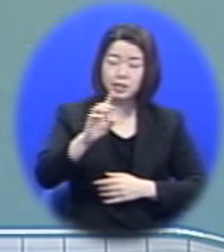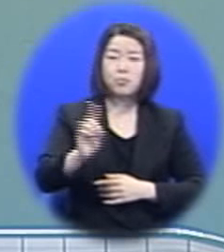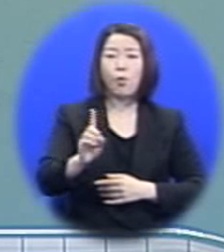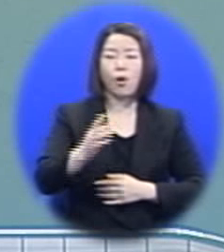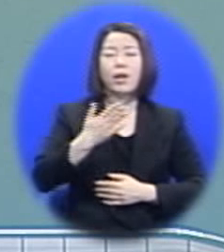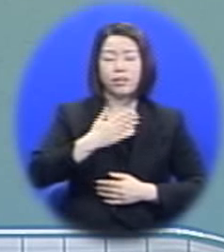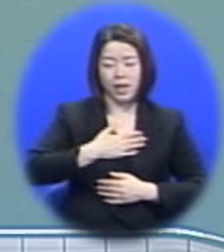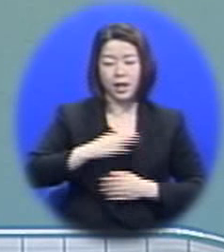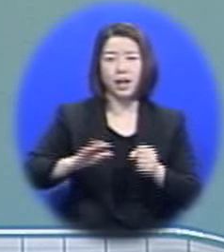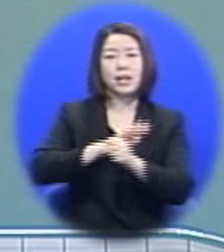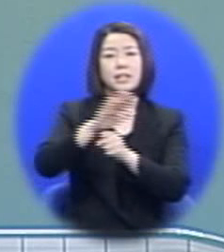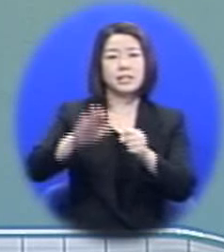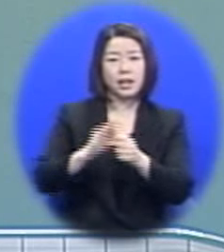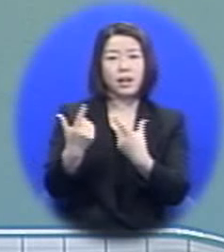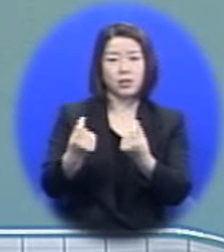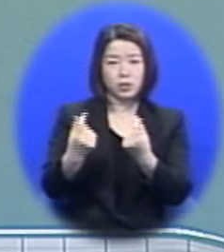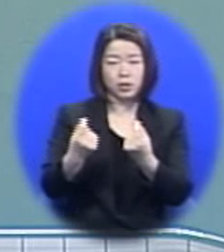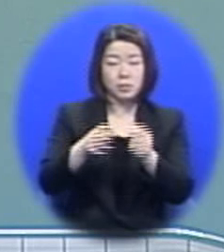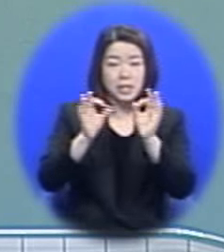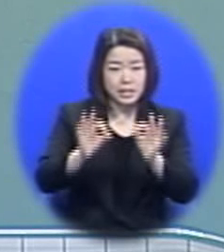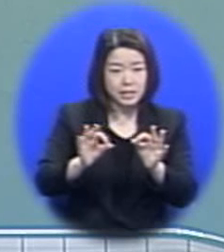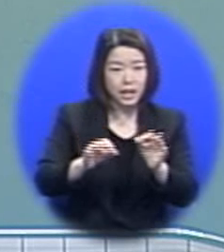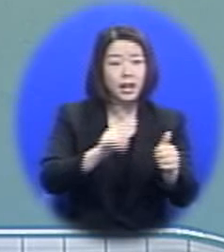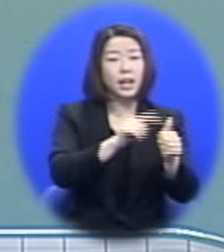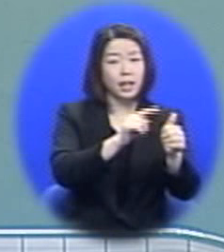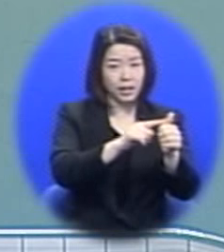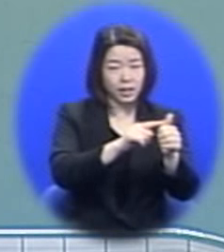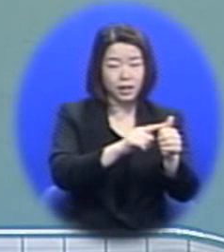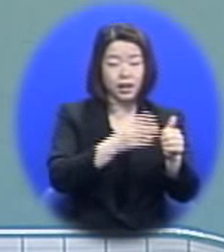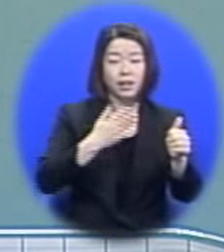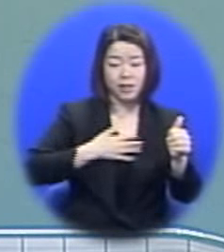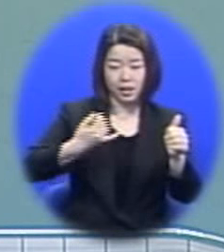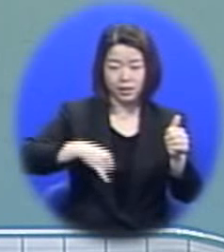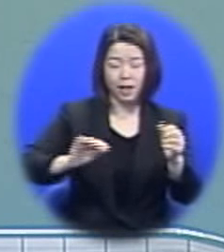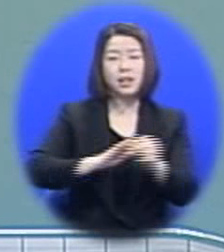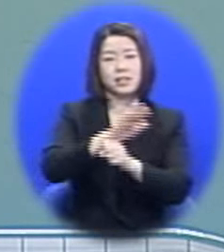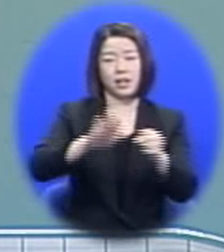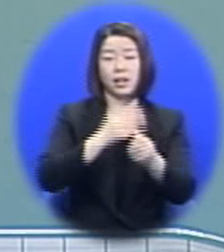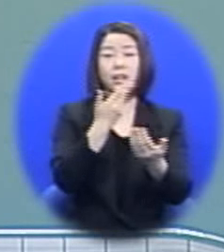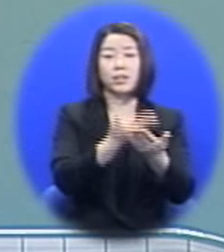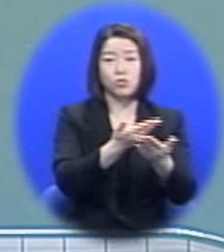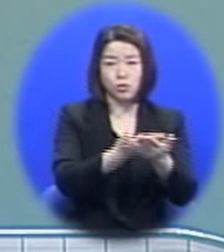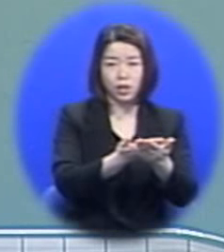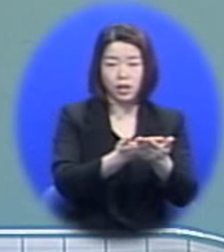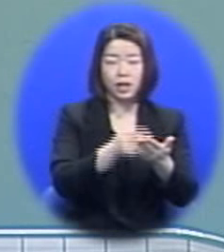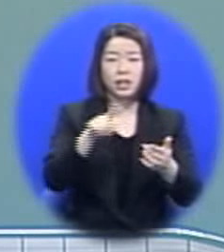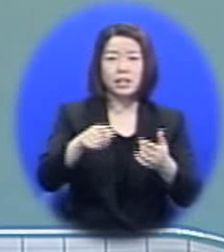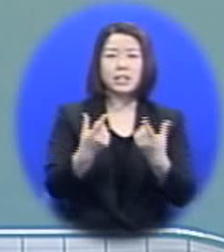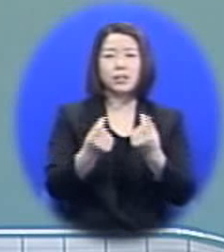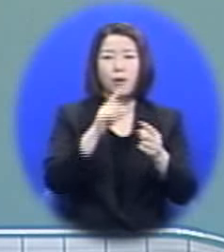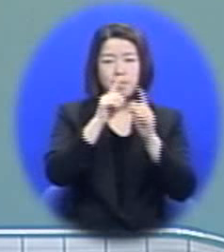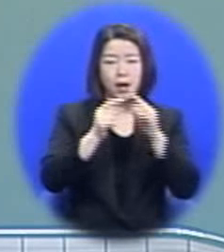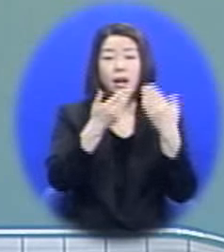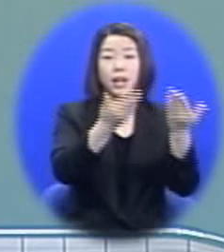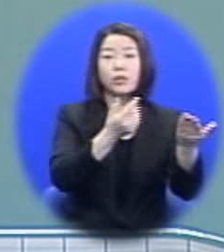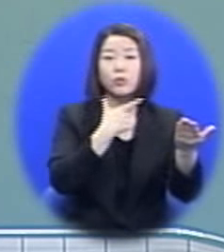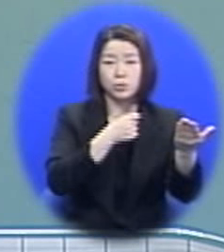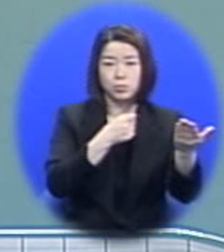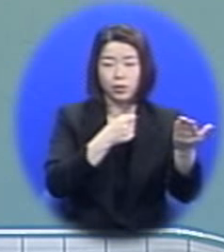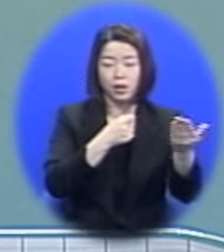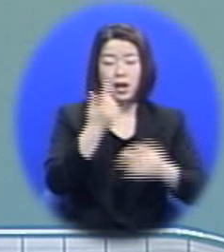사랑한 것처럼 이제는 자네가 사랑해 주게 그렇게 이야기할 거예요. 아버지가 딸을